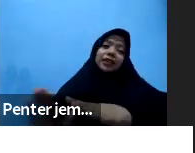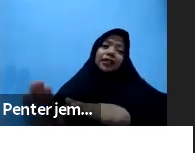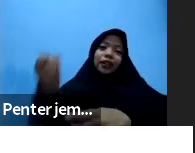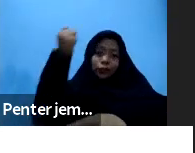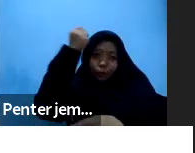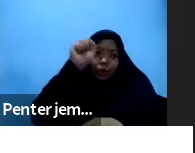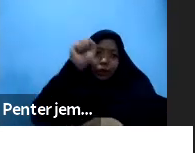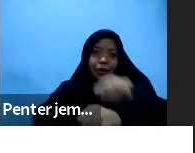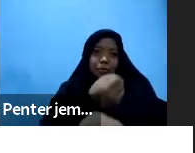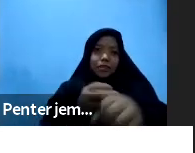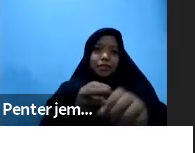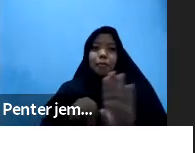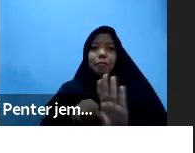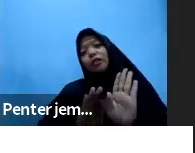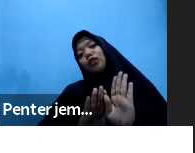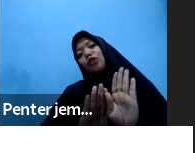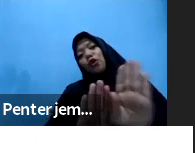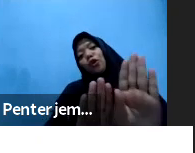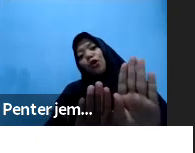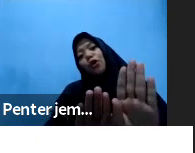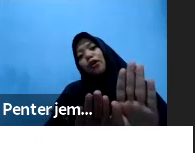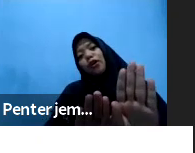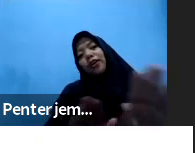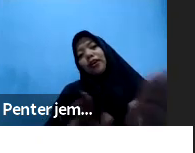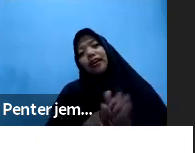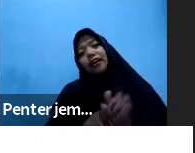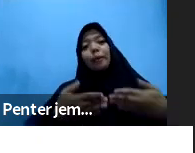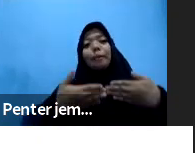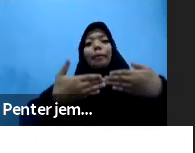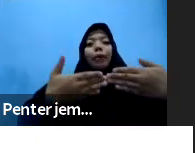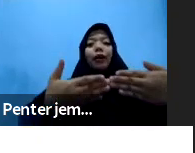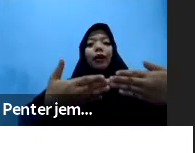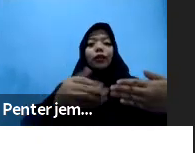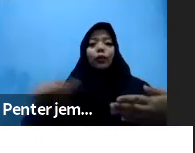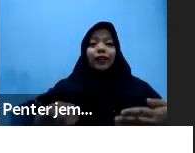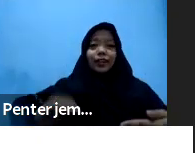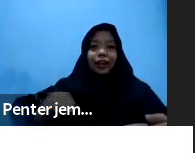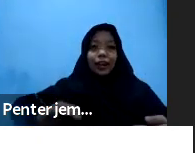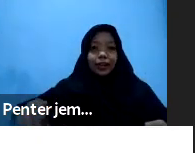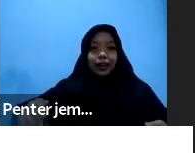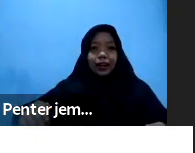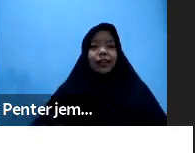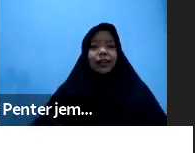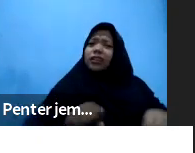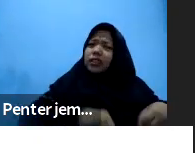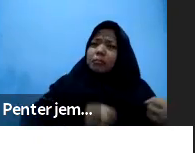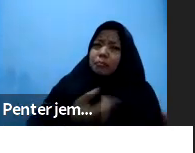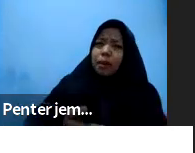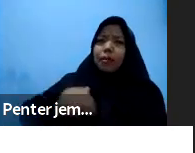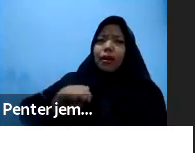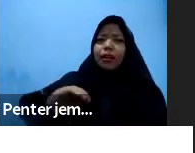yakin mereka juga punya masa depan mereka juga punya impian kalau mereka bisa mendengarkan